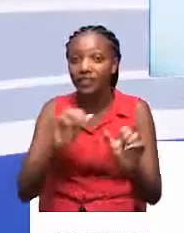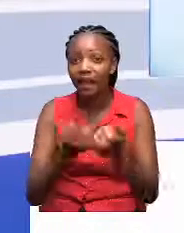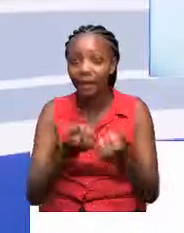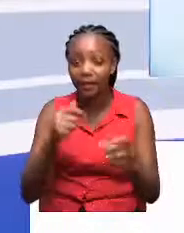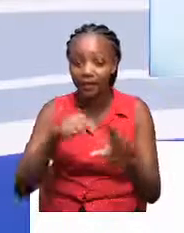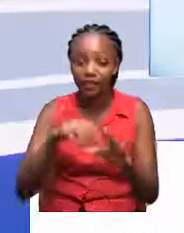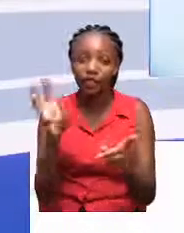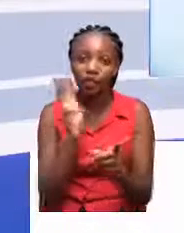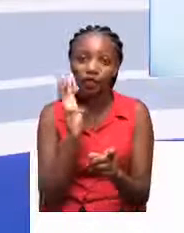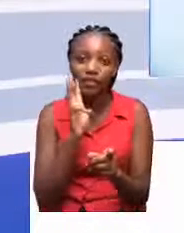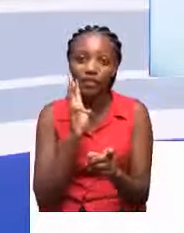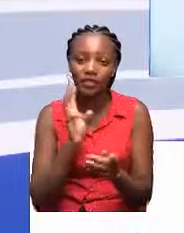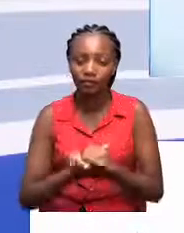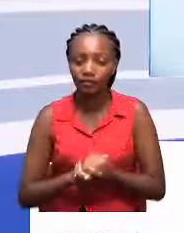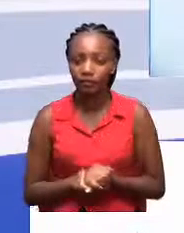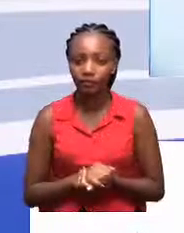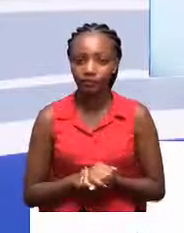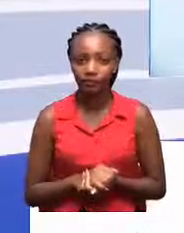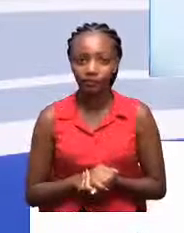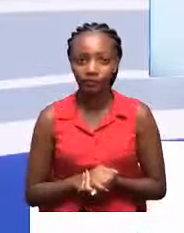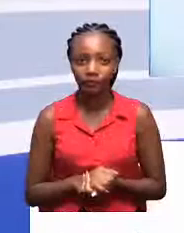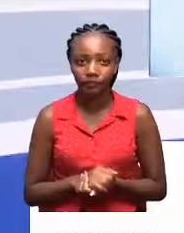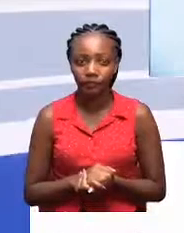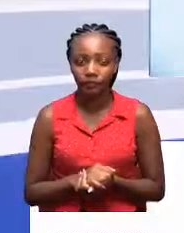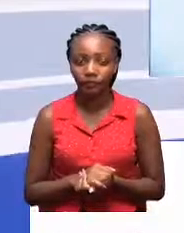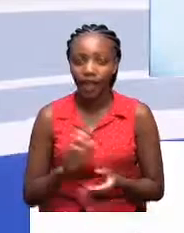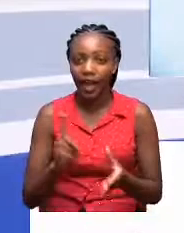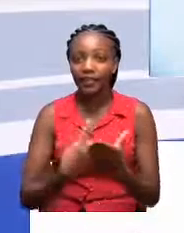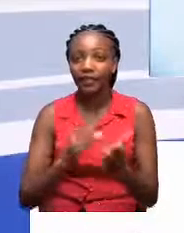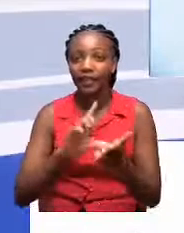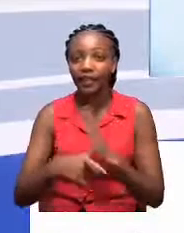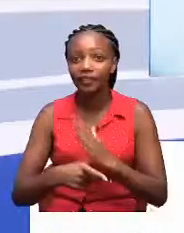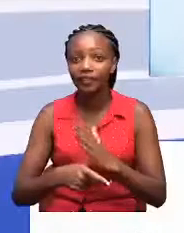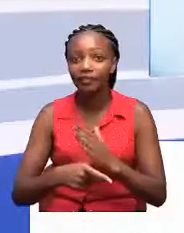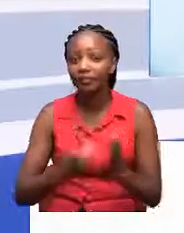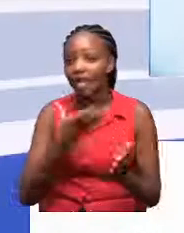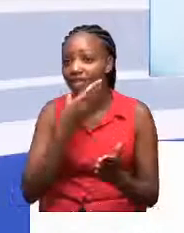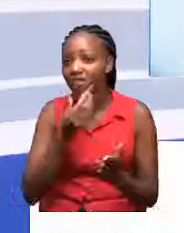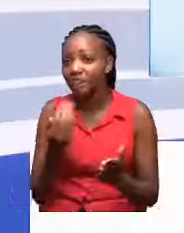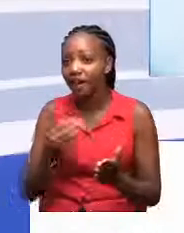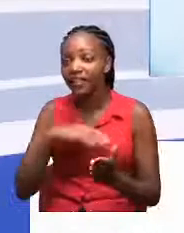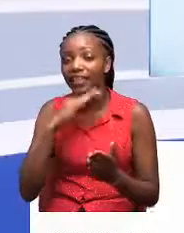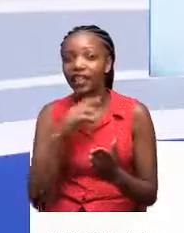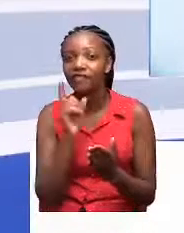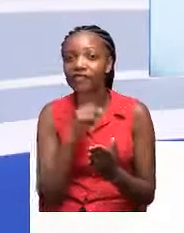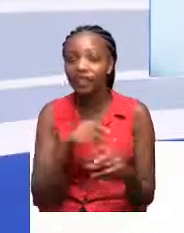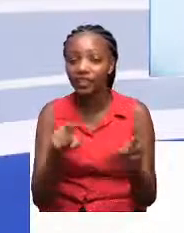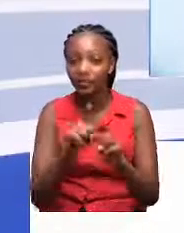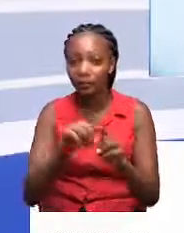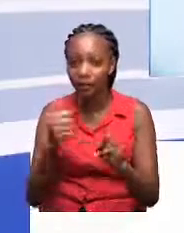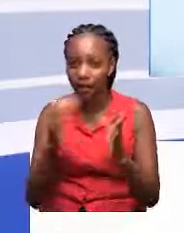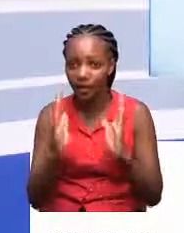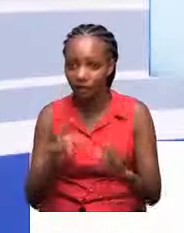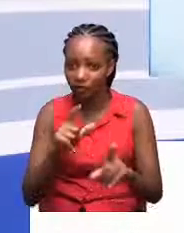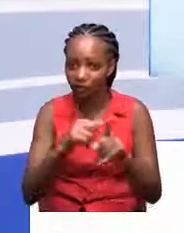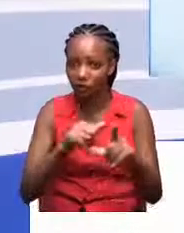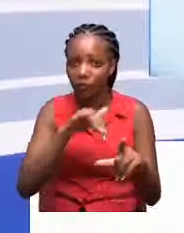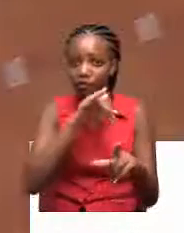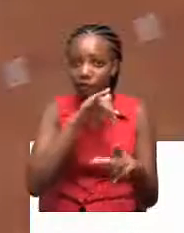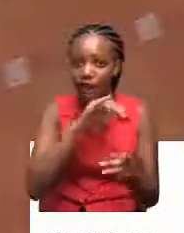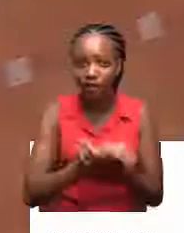wakisafiria kuzama katika mto Aswa kisha kuaga dunia papo hapo pamoja na raia mmoja wa Uganda.